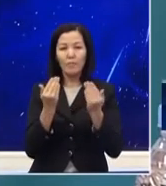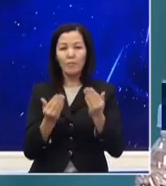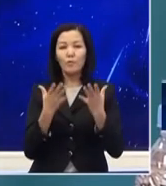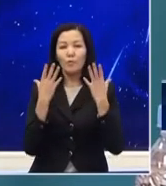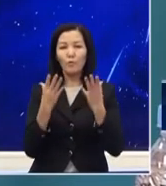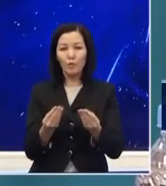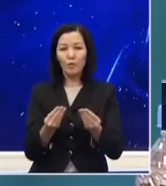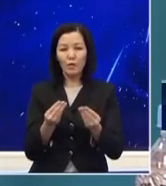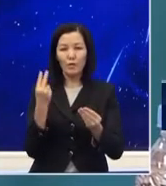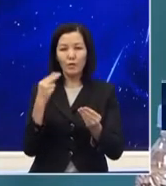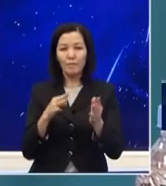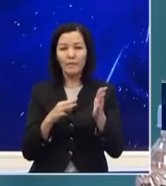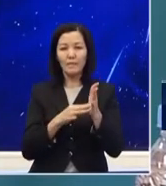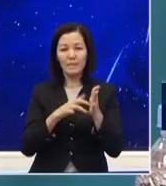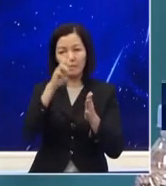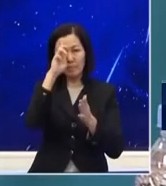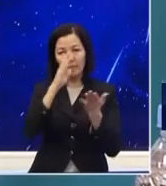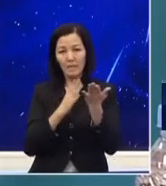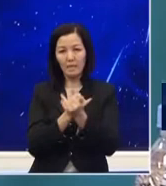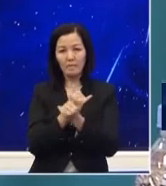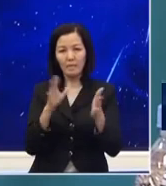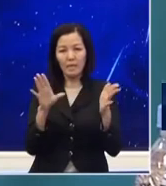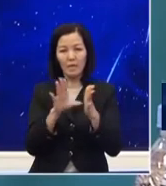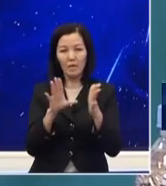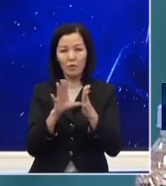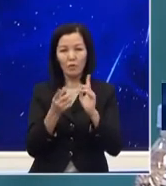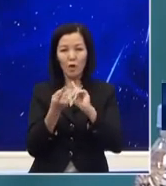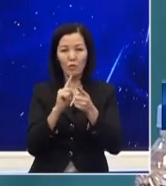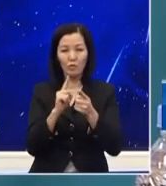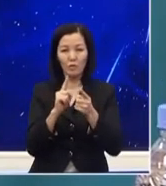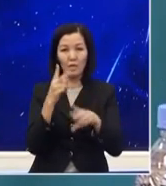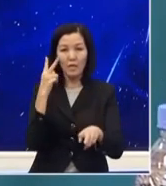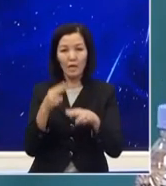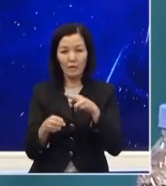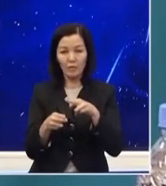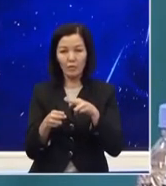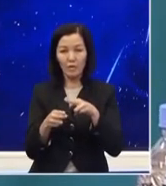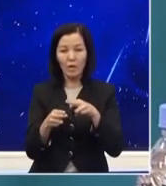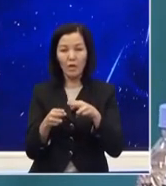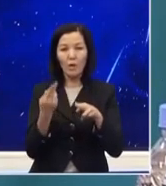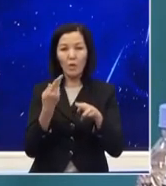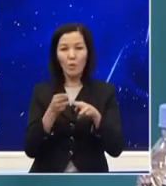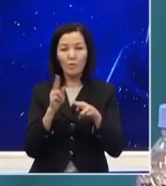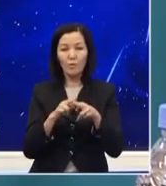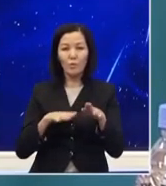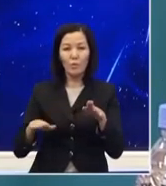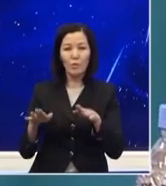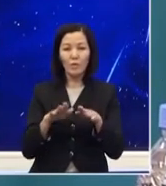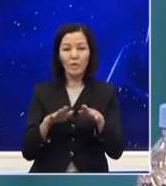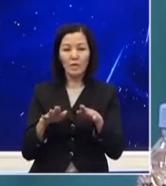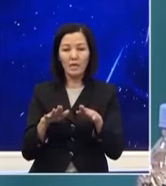күні 28 мемлекеттік қызмет электрондық форматқа көшіру аяқталуда. Оның ішінде өңірлік